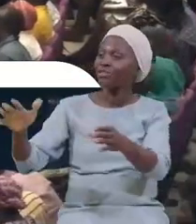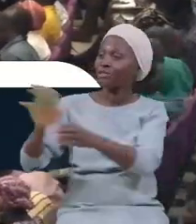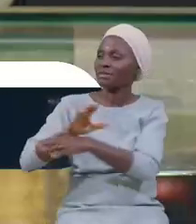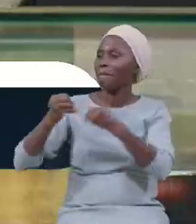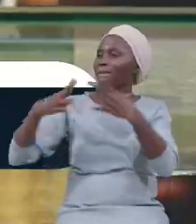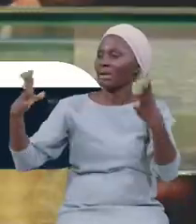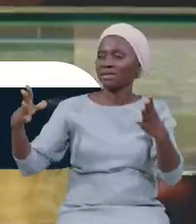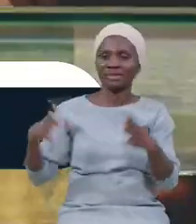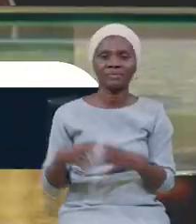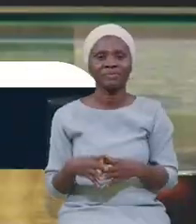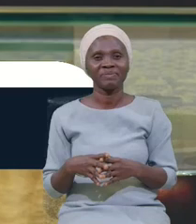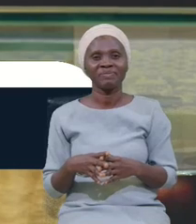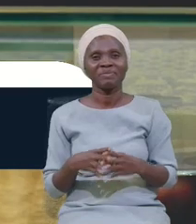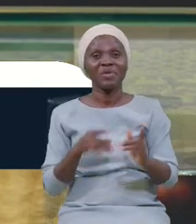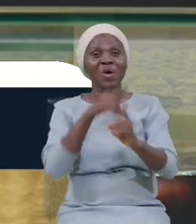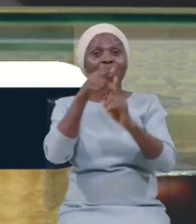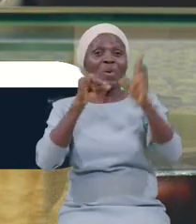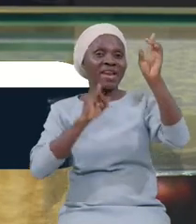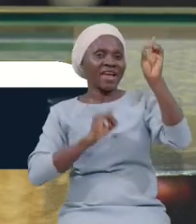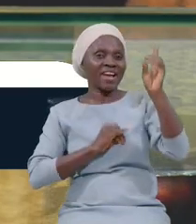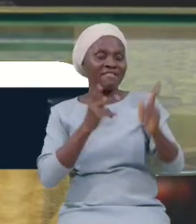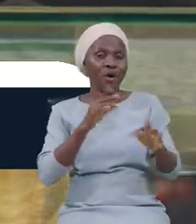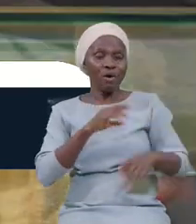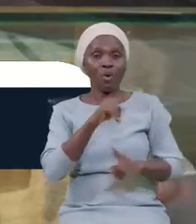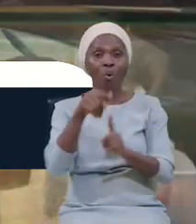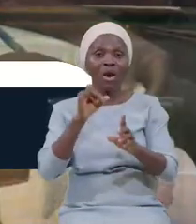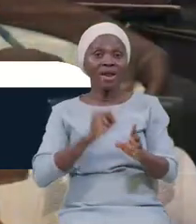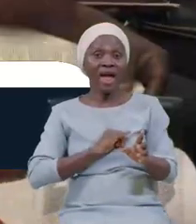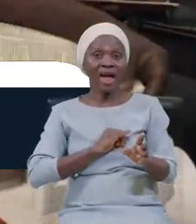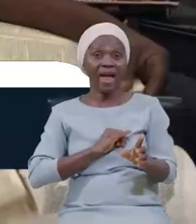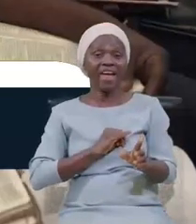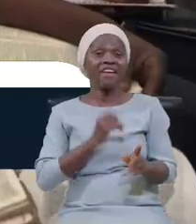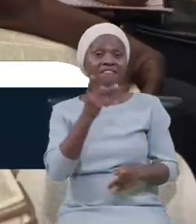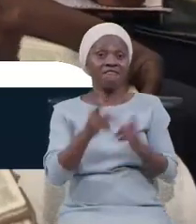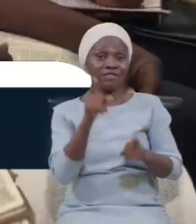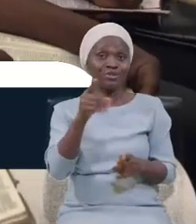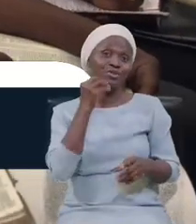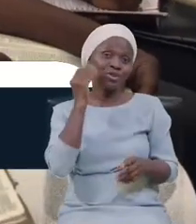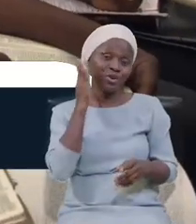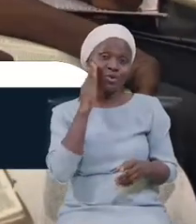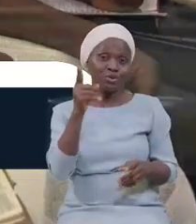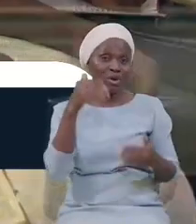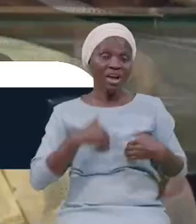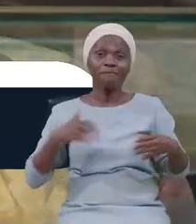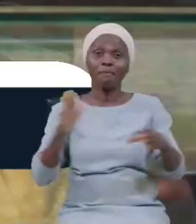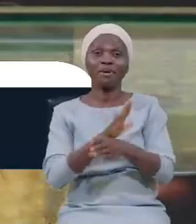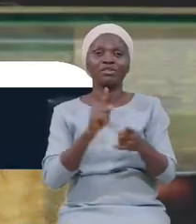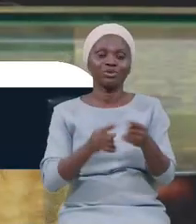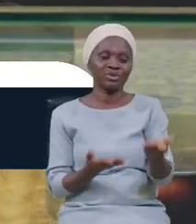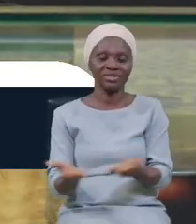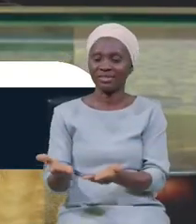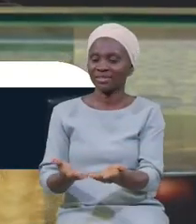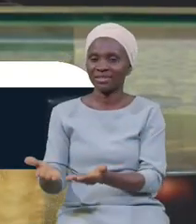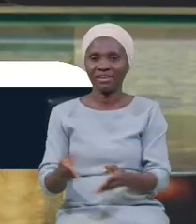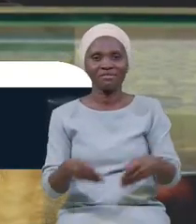Lorsque je vous rendrai visite chez vous, il y aura l'abondance à me donner, il y aura l'abondance à rester avec vous. L'abondance.